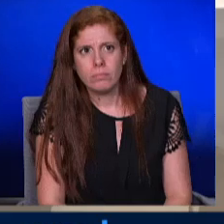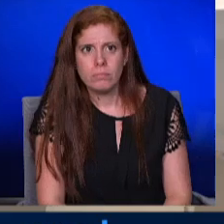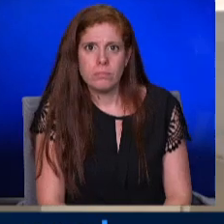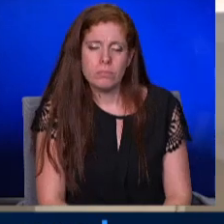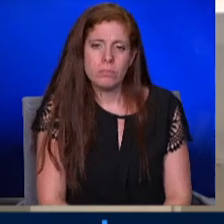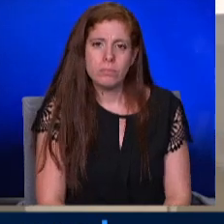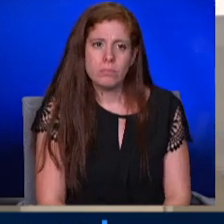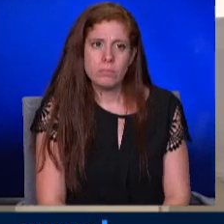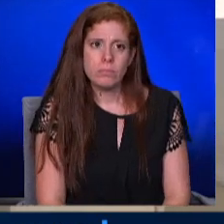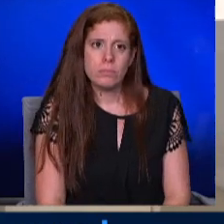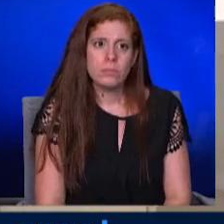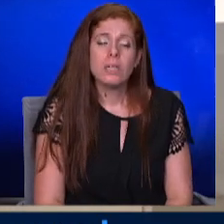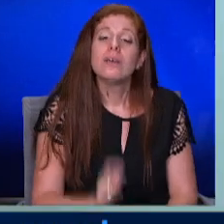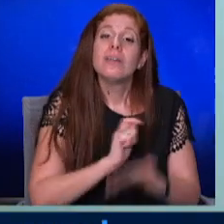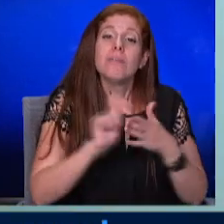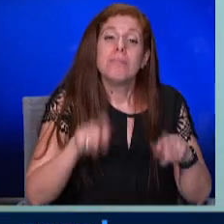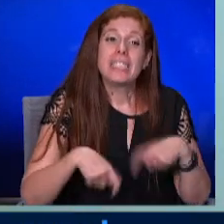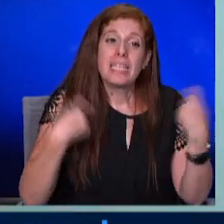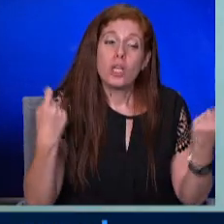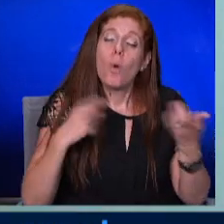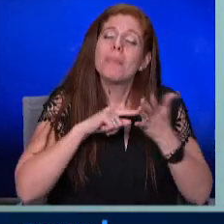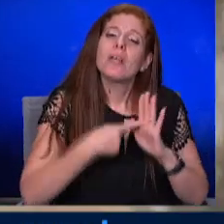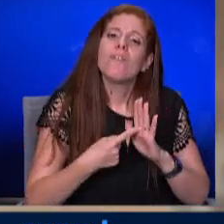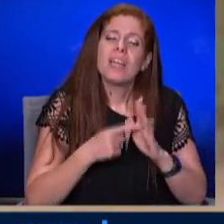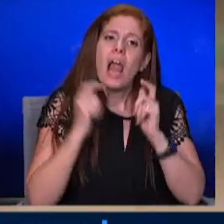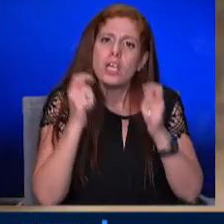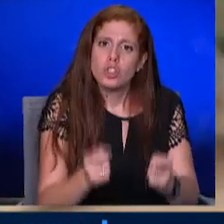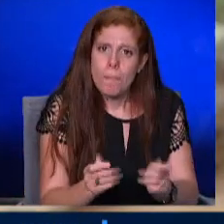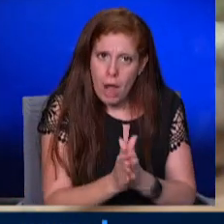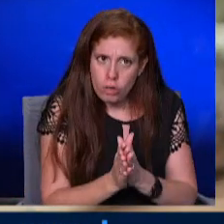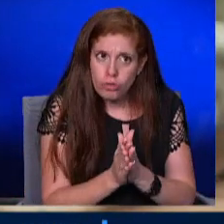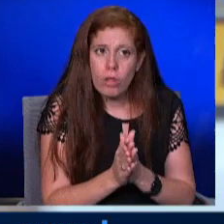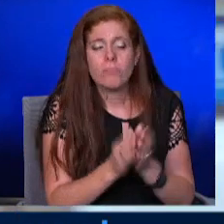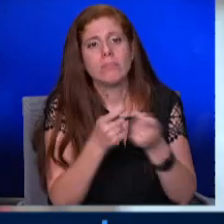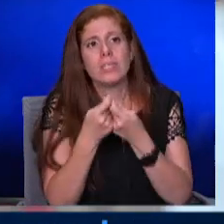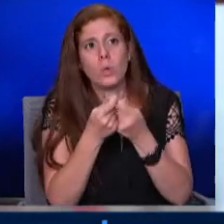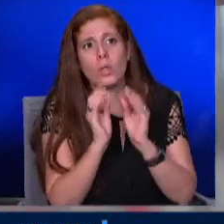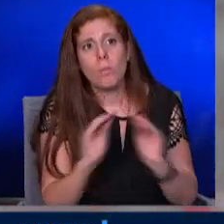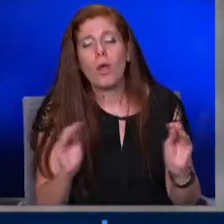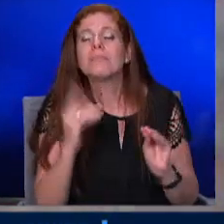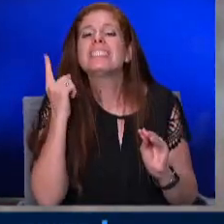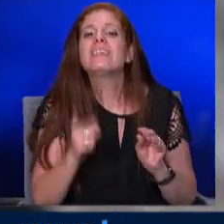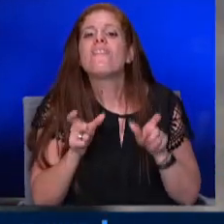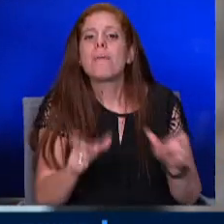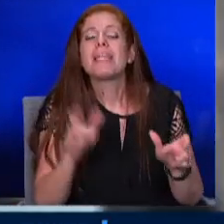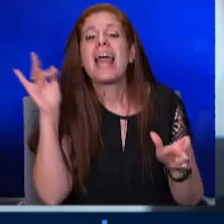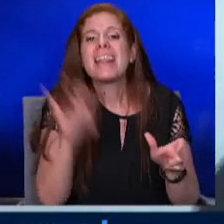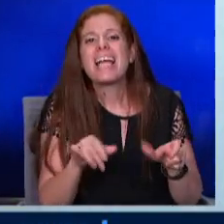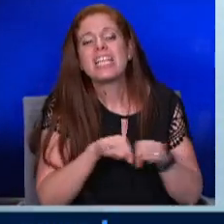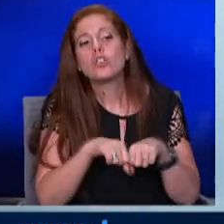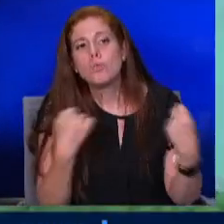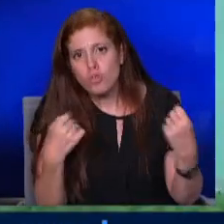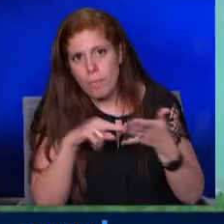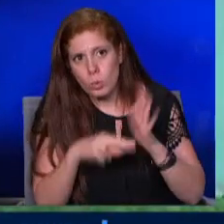משרד החינוך מתכוון להגיש לבית הדין לעבודה בקשה להוציא לארגון המורים צווי מניעה נגד השיבושים המתוכננים. המורים לא